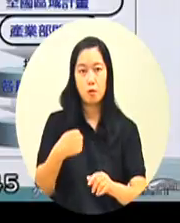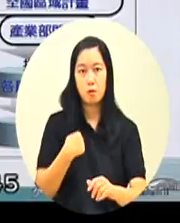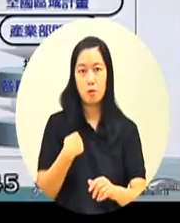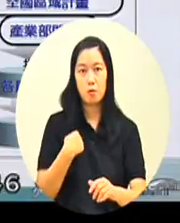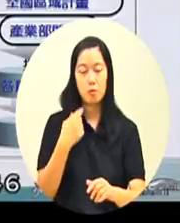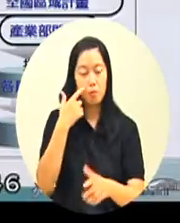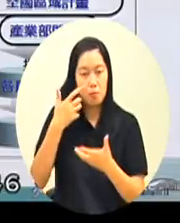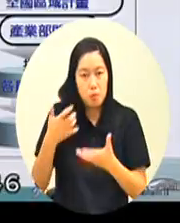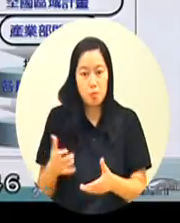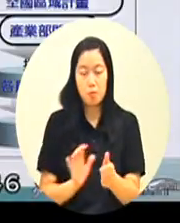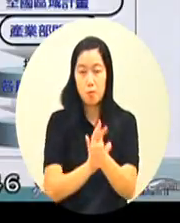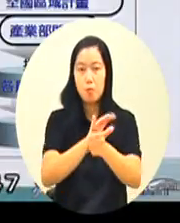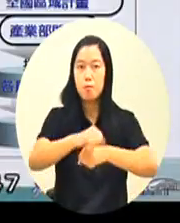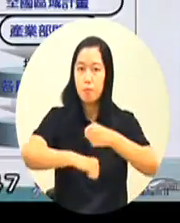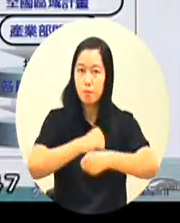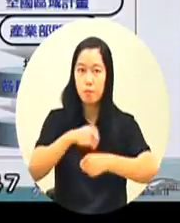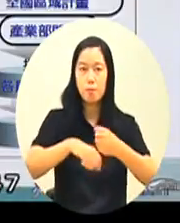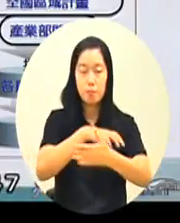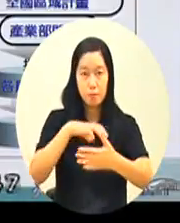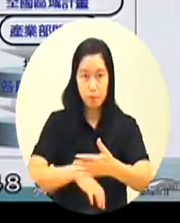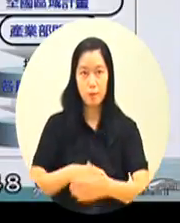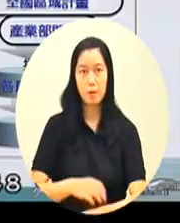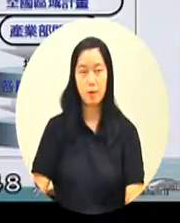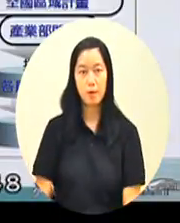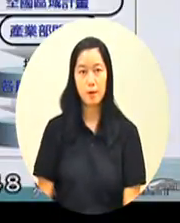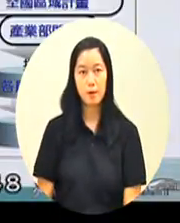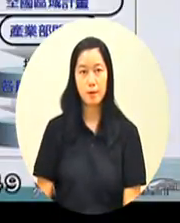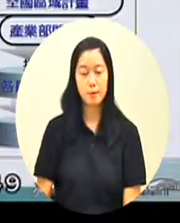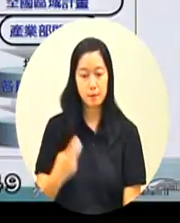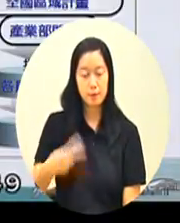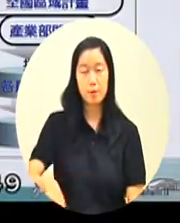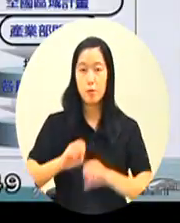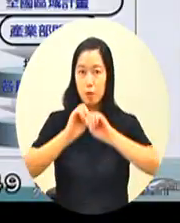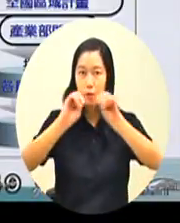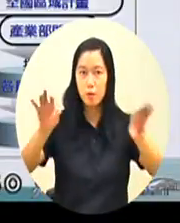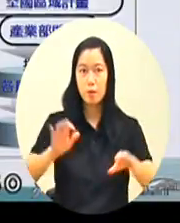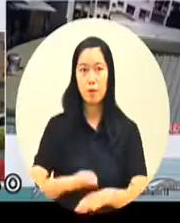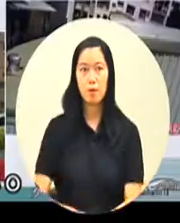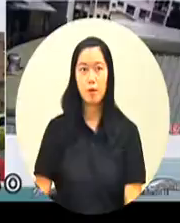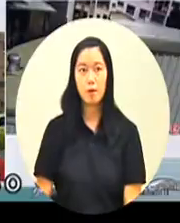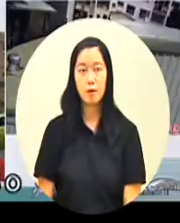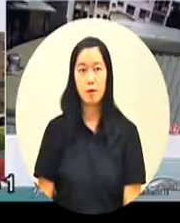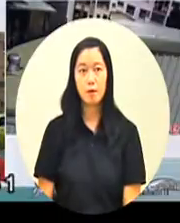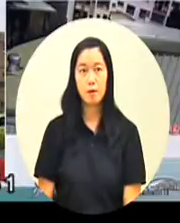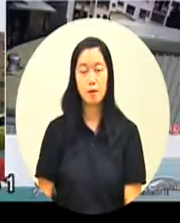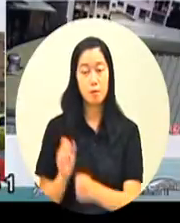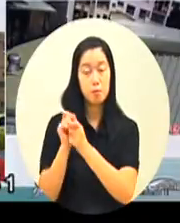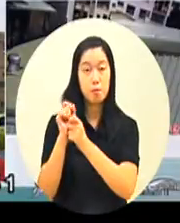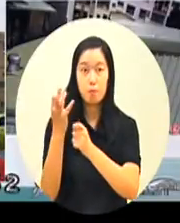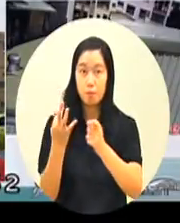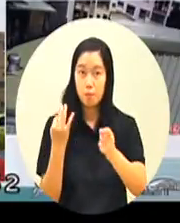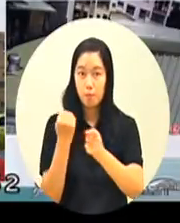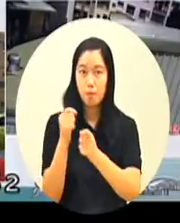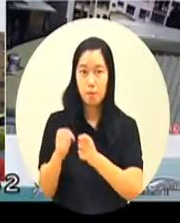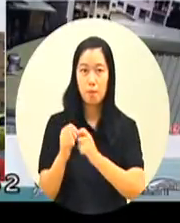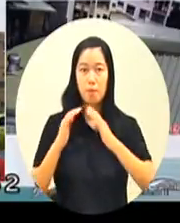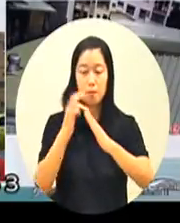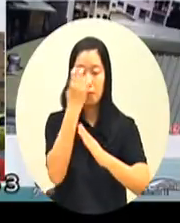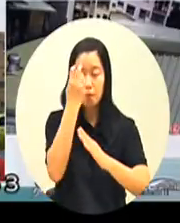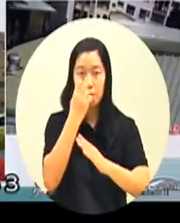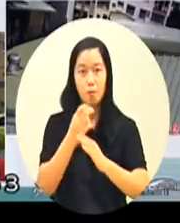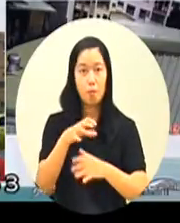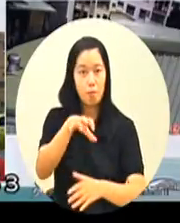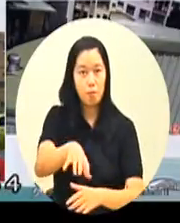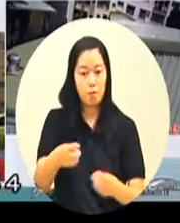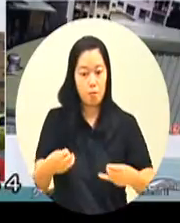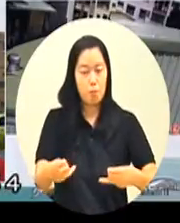业务推动内容。那接下来再跟各大会报告有关于市场的部分了。这几年我们市管处的成效算